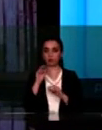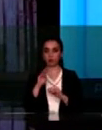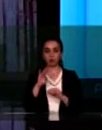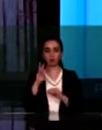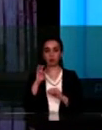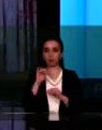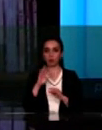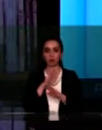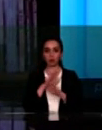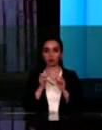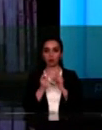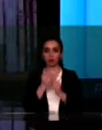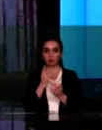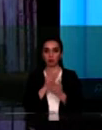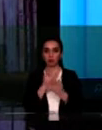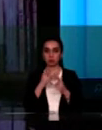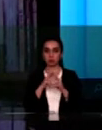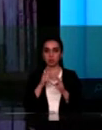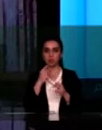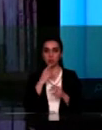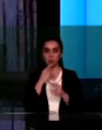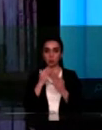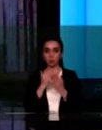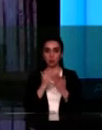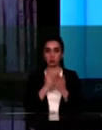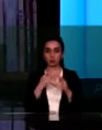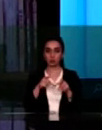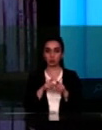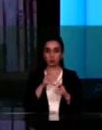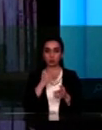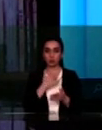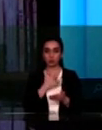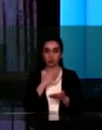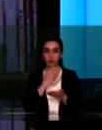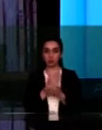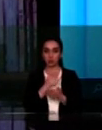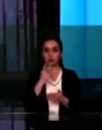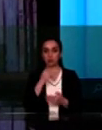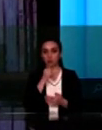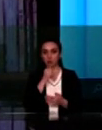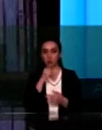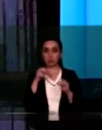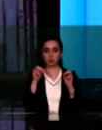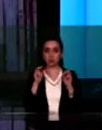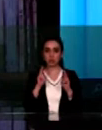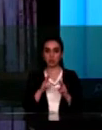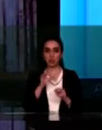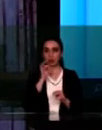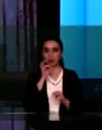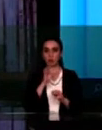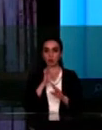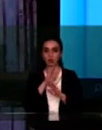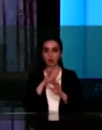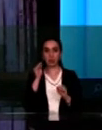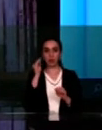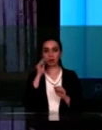нет. Это не является языком программирования. У нас такой вариант есть, здесь нет. Но давайте попробуем специально ответить неправильно,